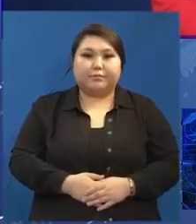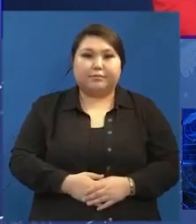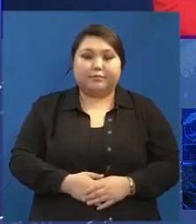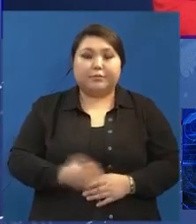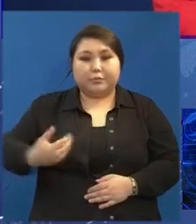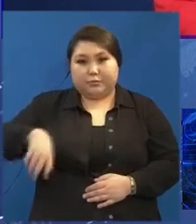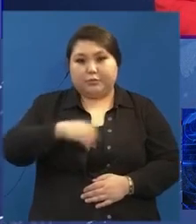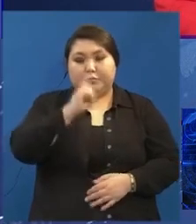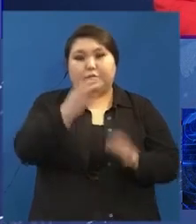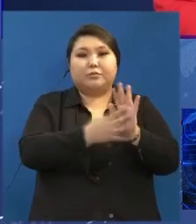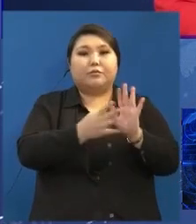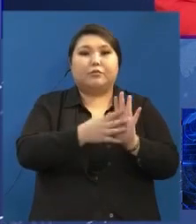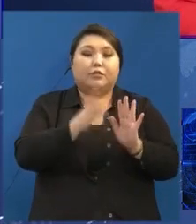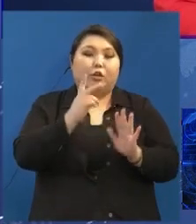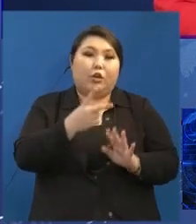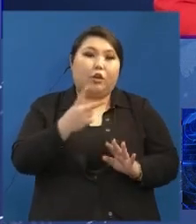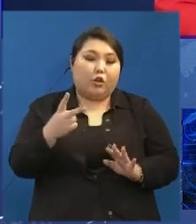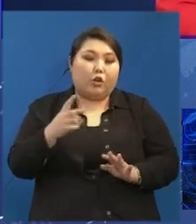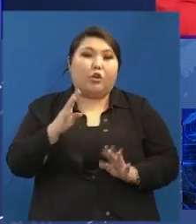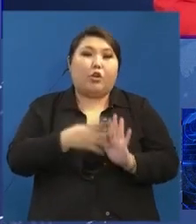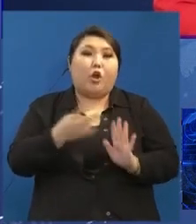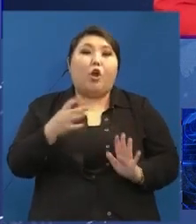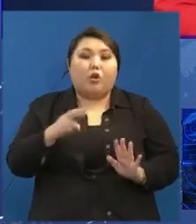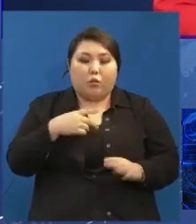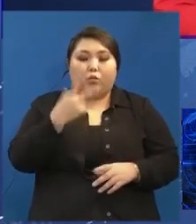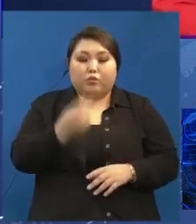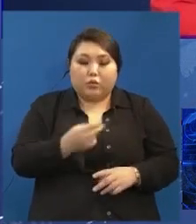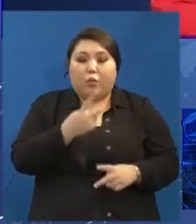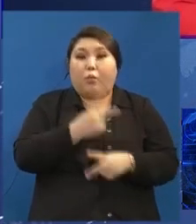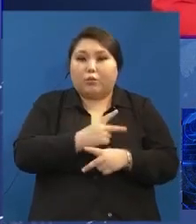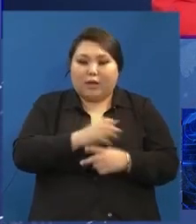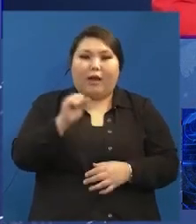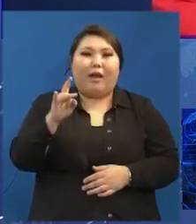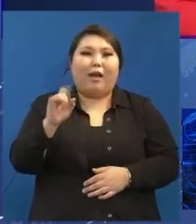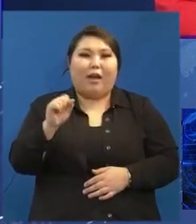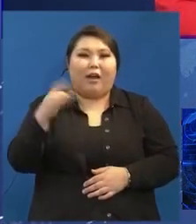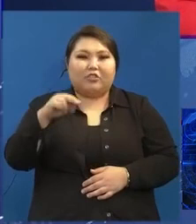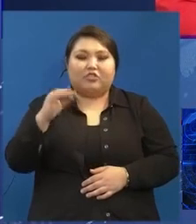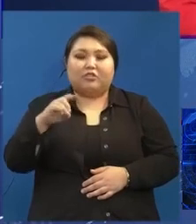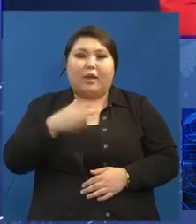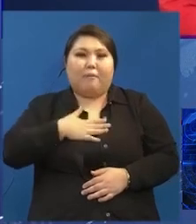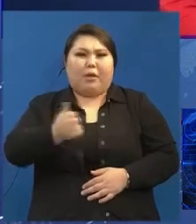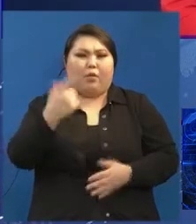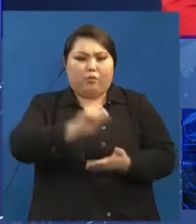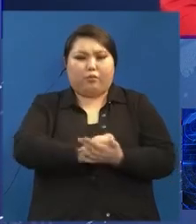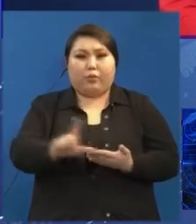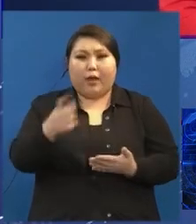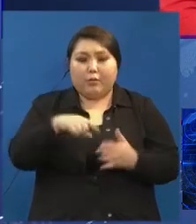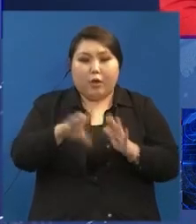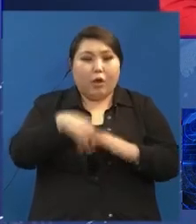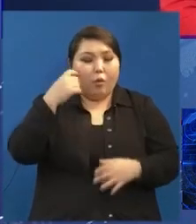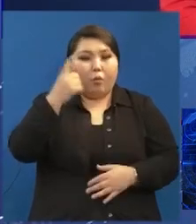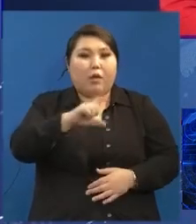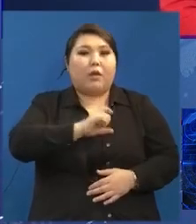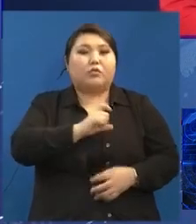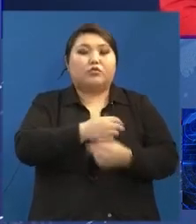Бид 1992 оны үндсэн хуулиараа за арчлын амиг үндсэнтэй байлгах хамгийн одоо анхдагч ойлголтуудын нэг болох